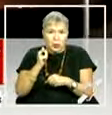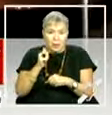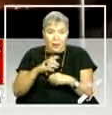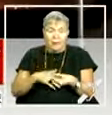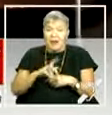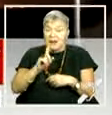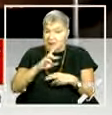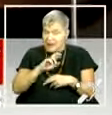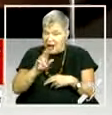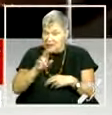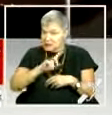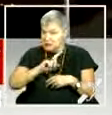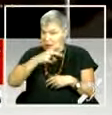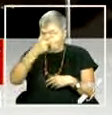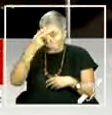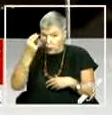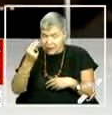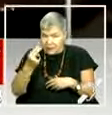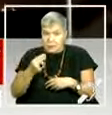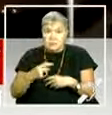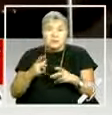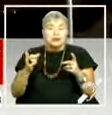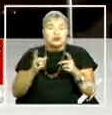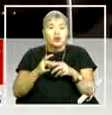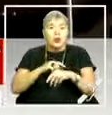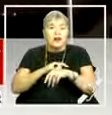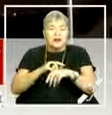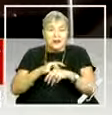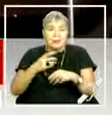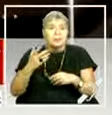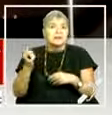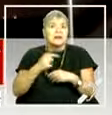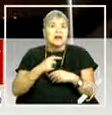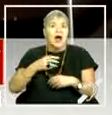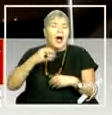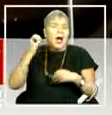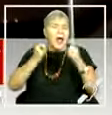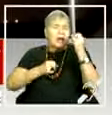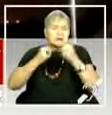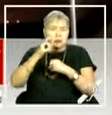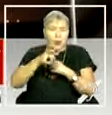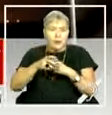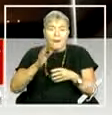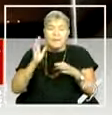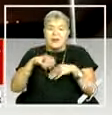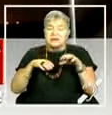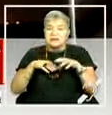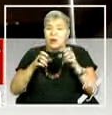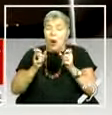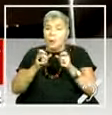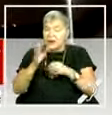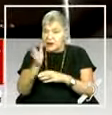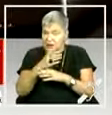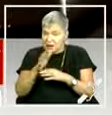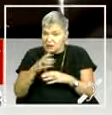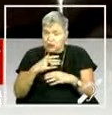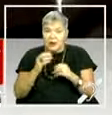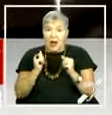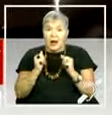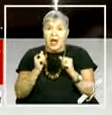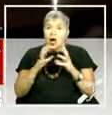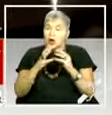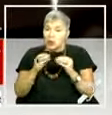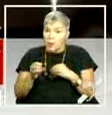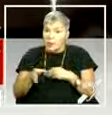nu uităm, încă de la scurt timp de la incident, Ministerul Apărării a vorbit